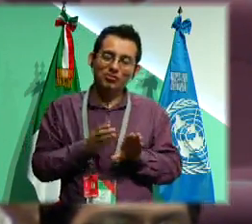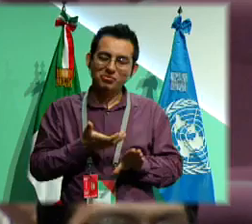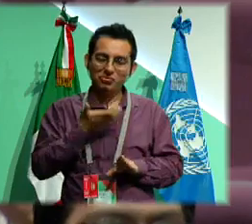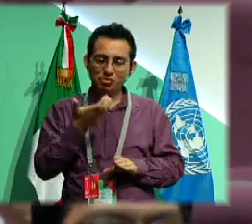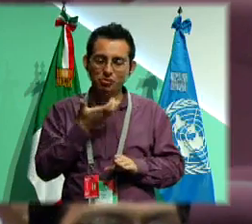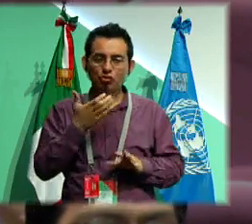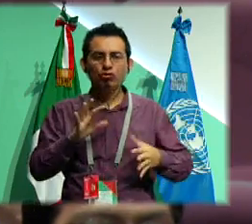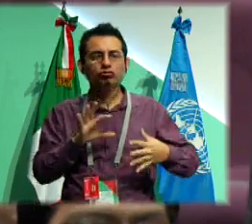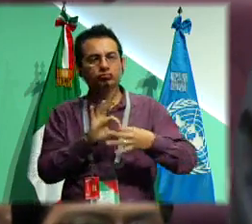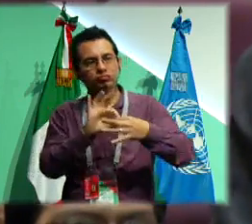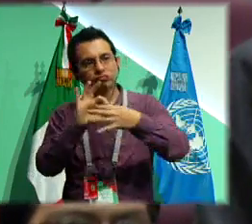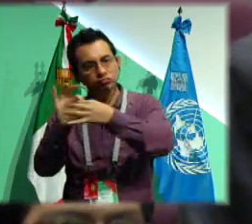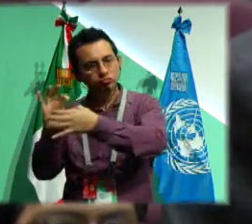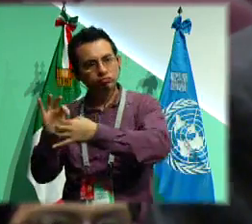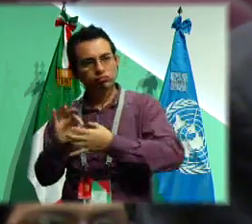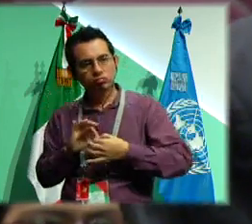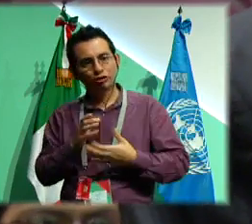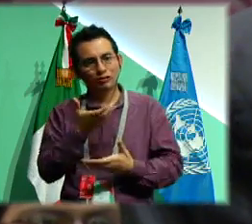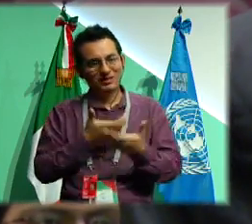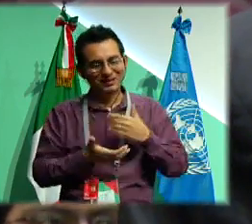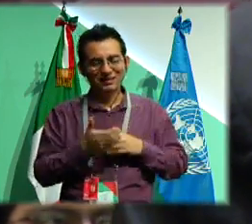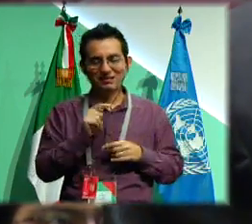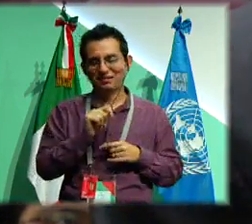États-Unis et